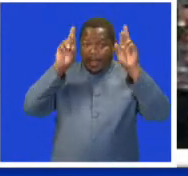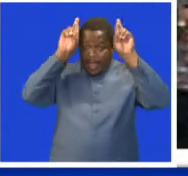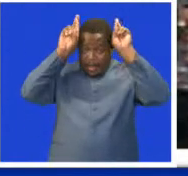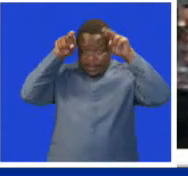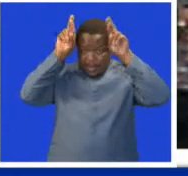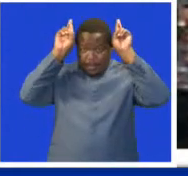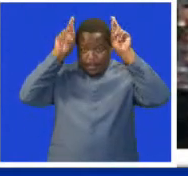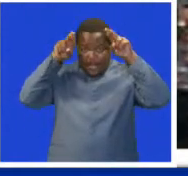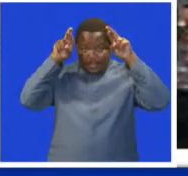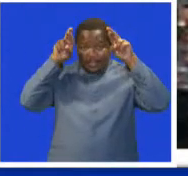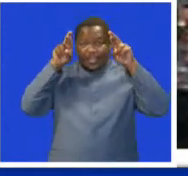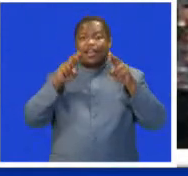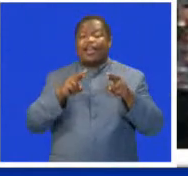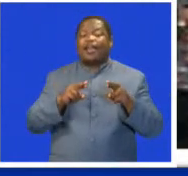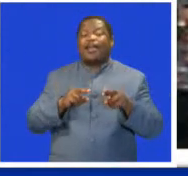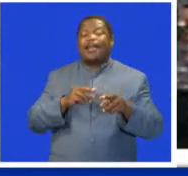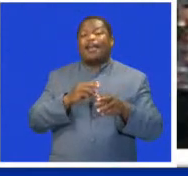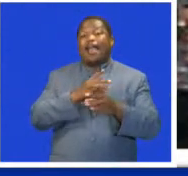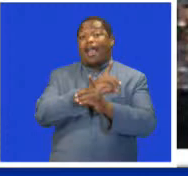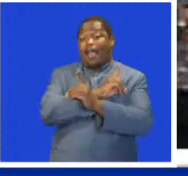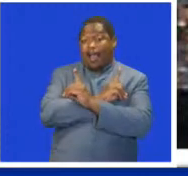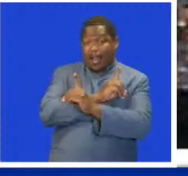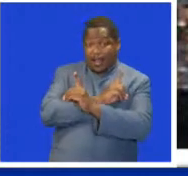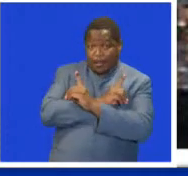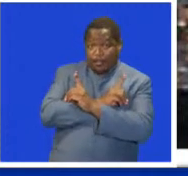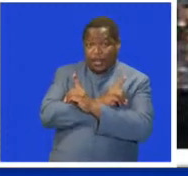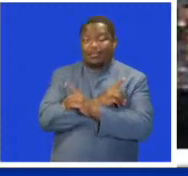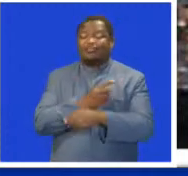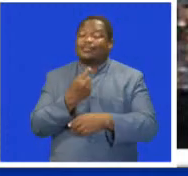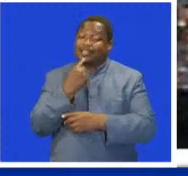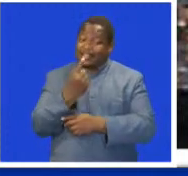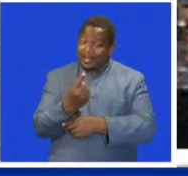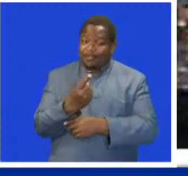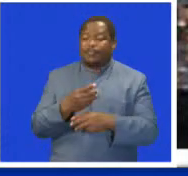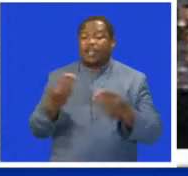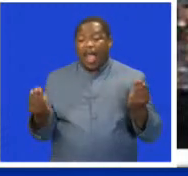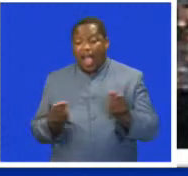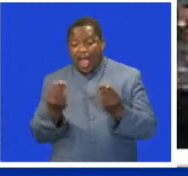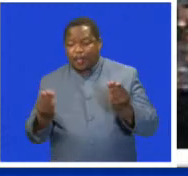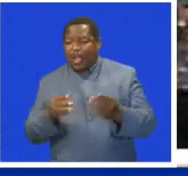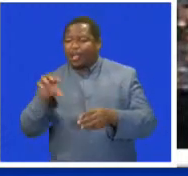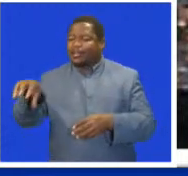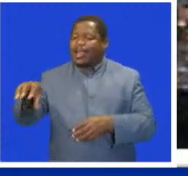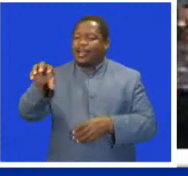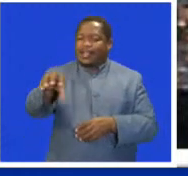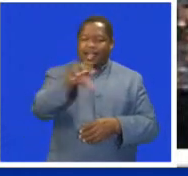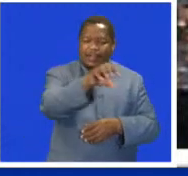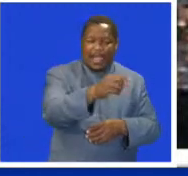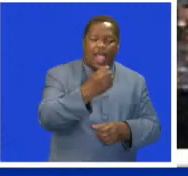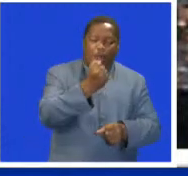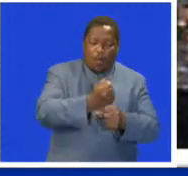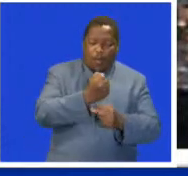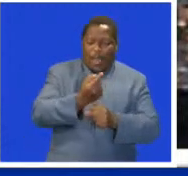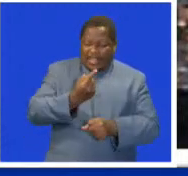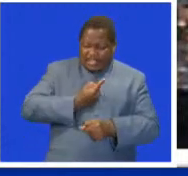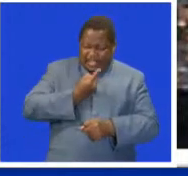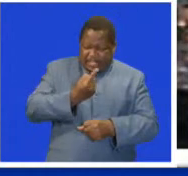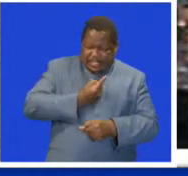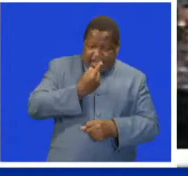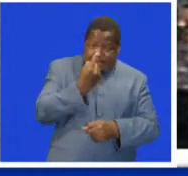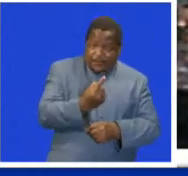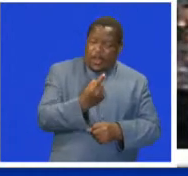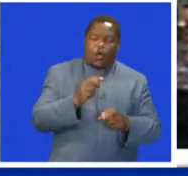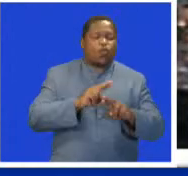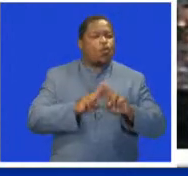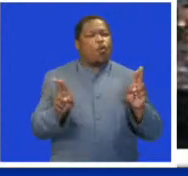eveni basebentisane kude ukuthi batokhona ukukhicida inyama yalogwaja leyanele ingachamuki ngaphandle kwelive kanokuvetwe